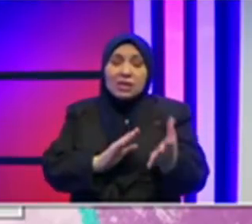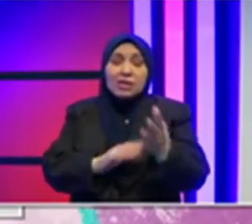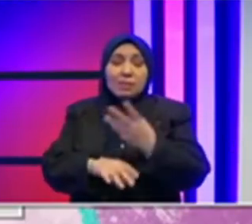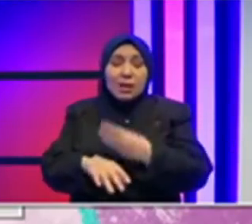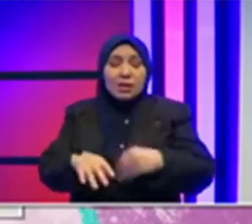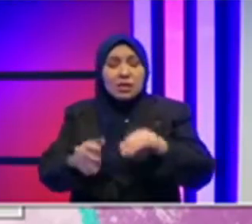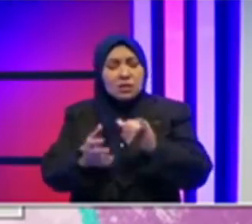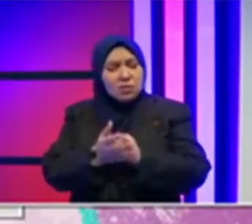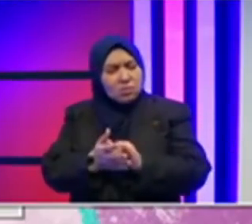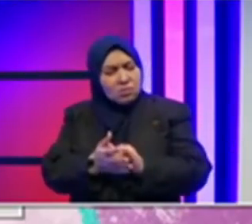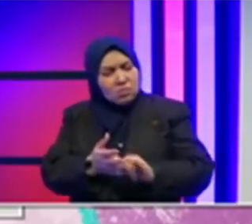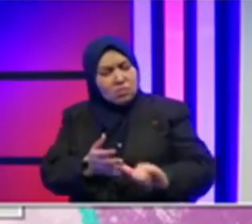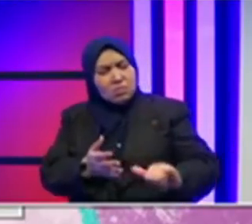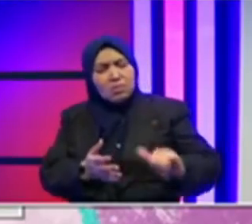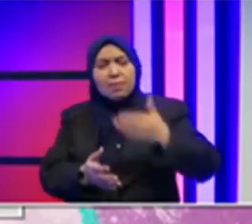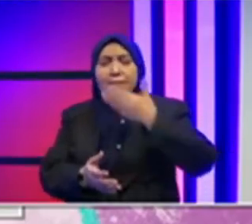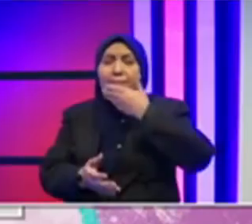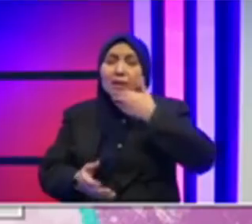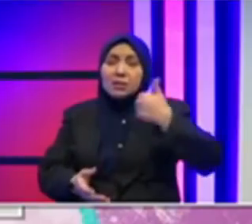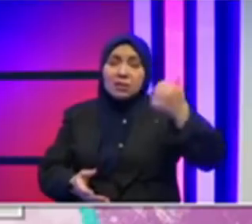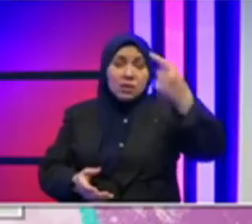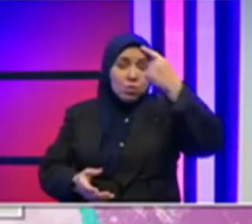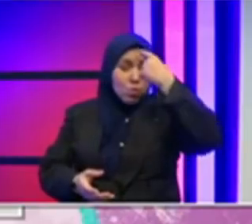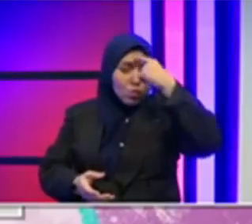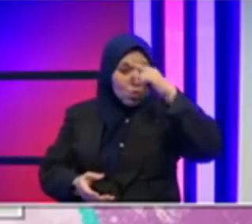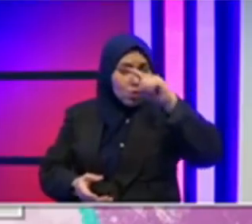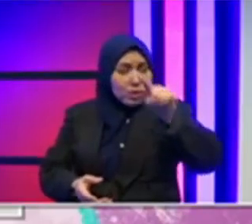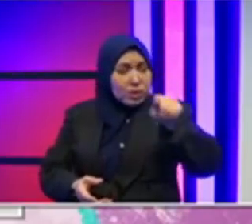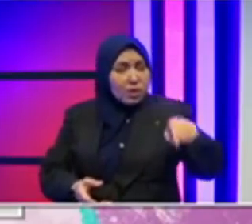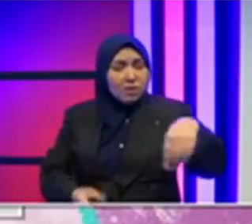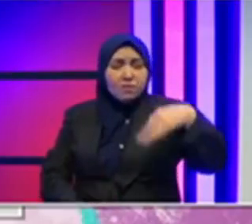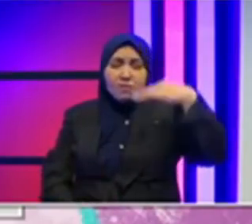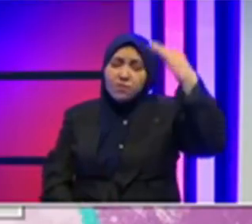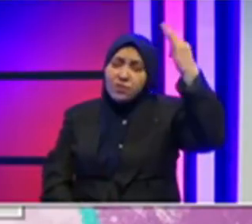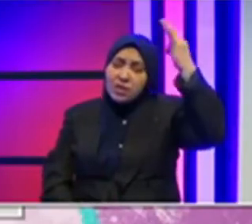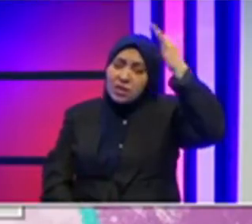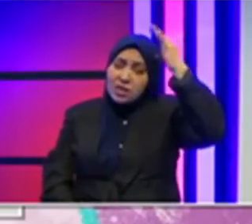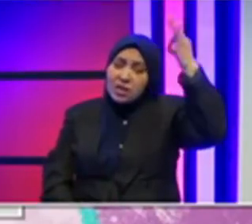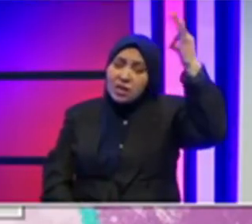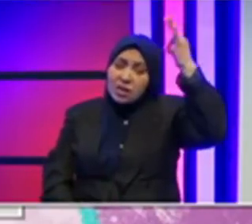يذهبن كيده ما